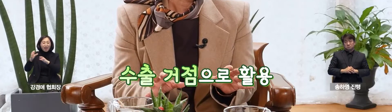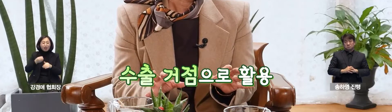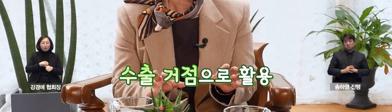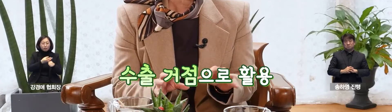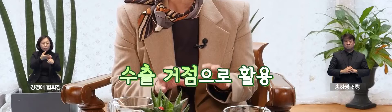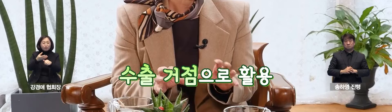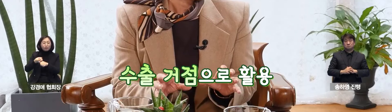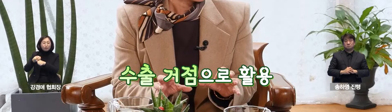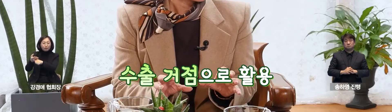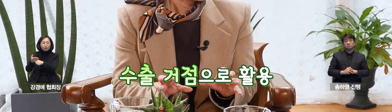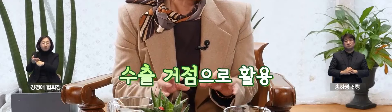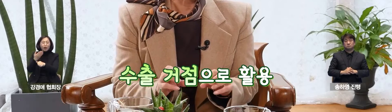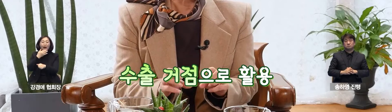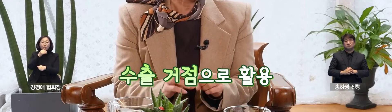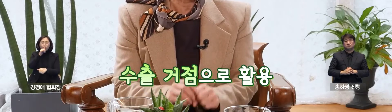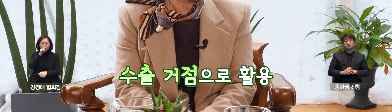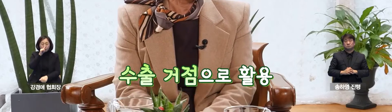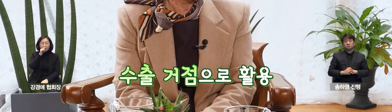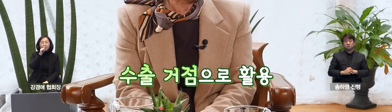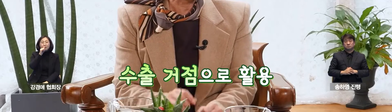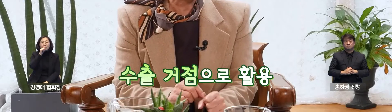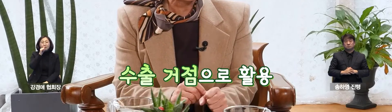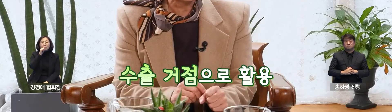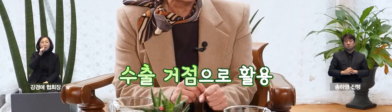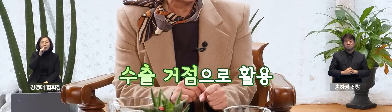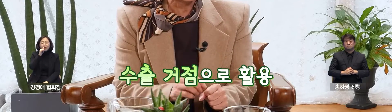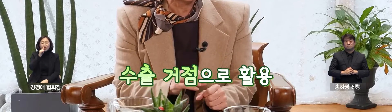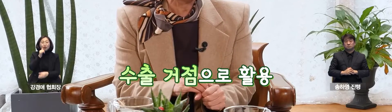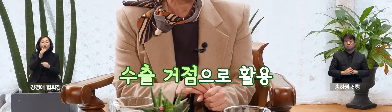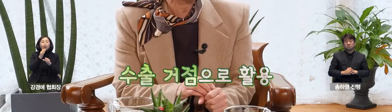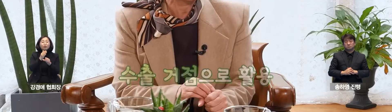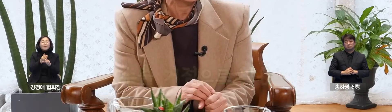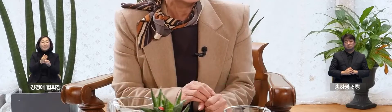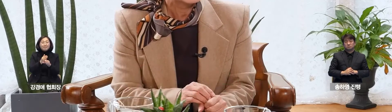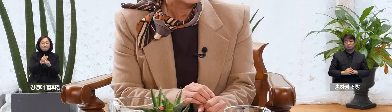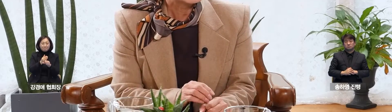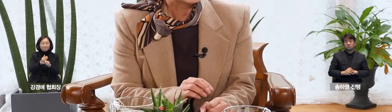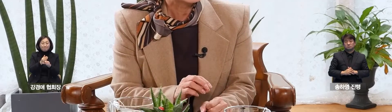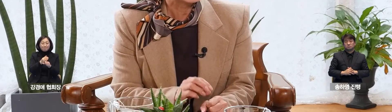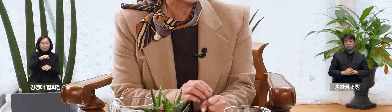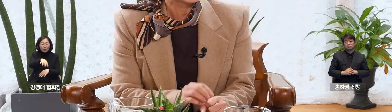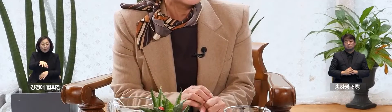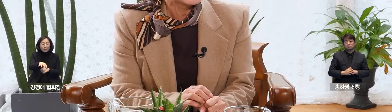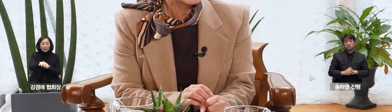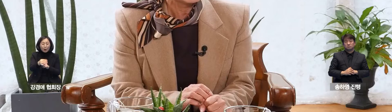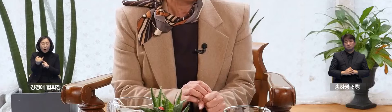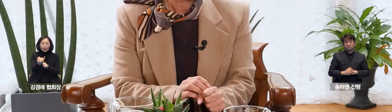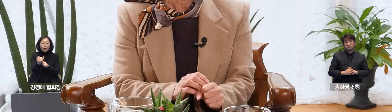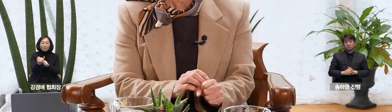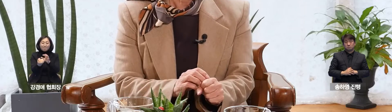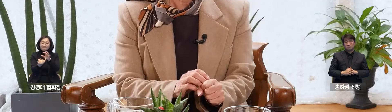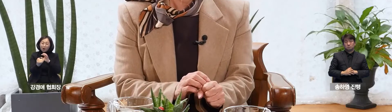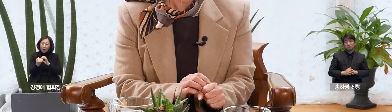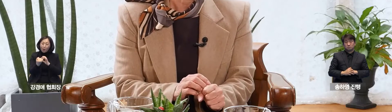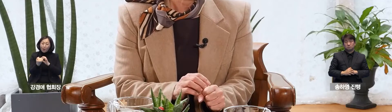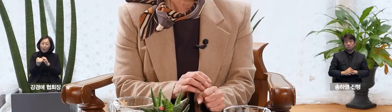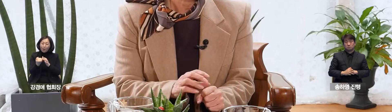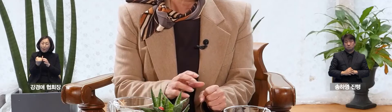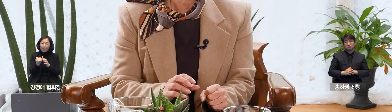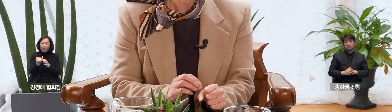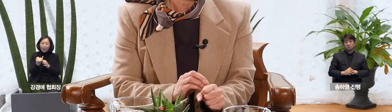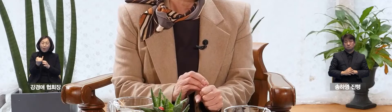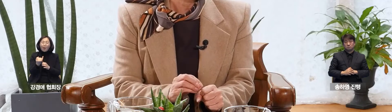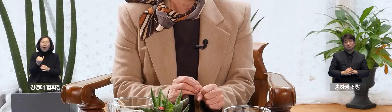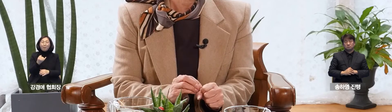있는 소규모라도 수출을 할 수 있는 거점으로 이 여성들을 쓰면 어떨까? 라는 생각으로